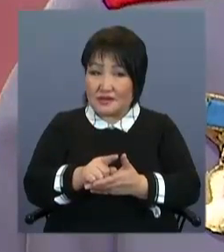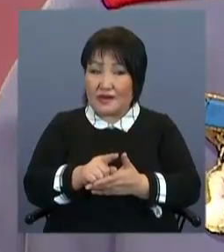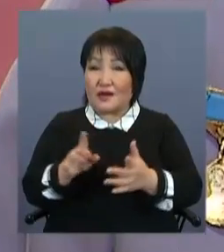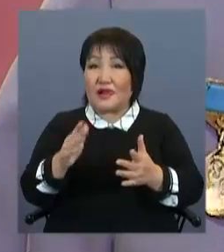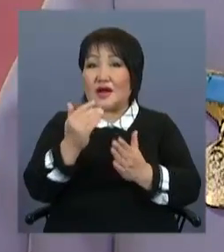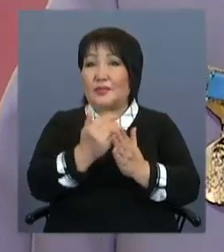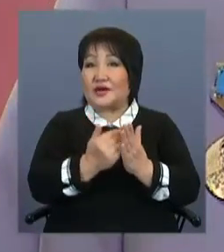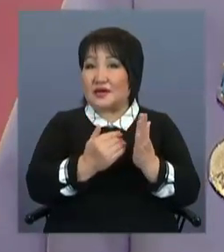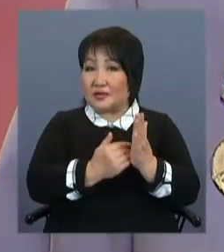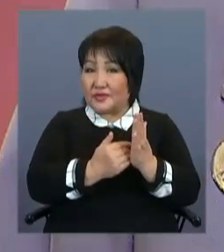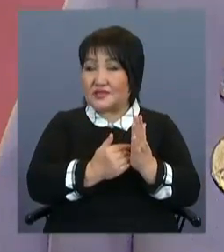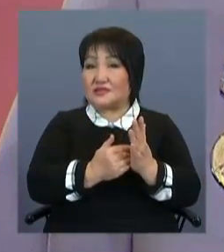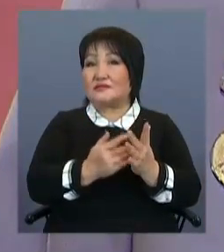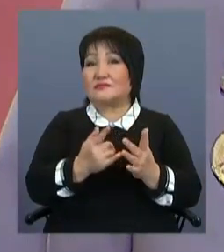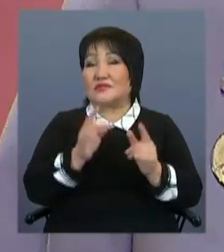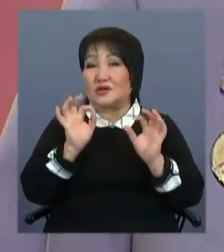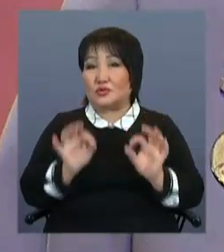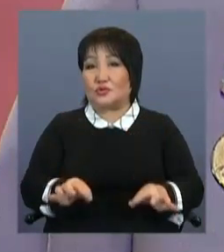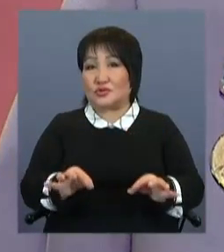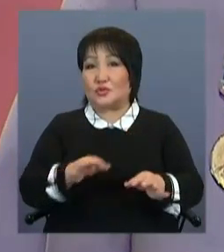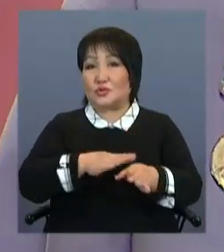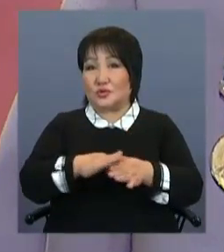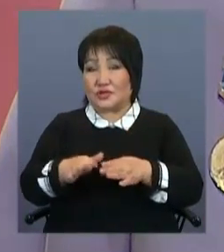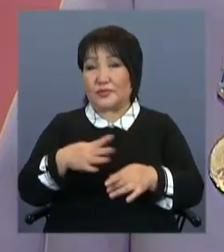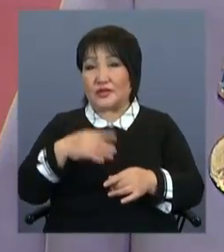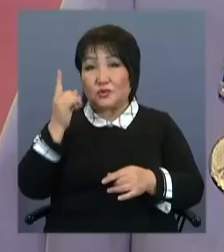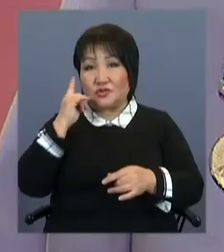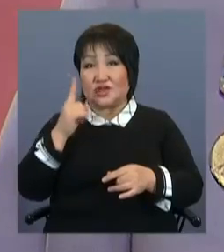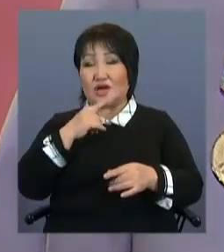орындаса, менің ойымша сол бұрынғы қалпындай